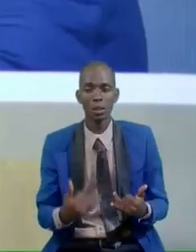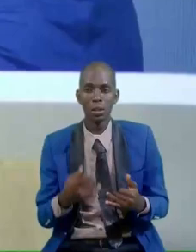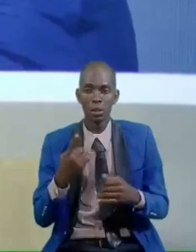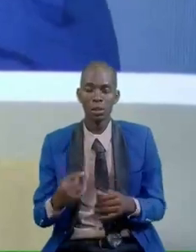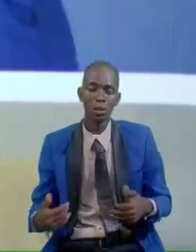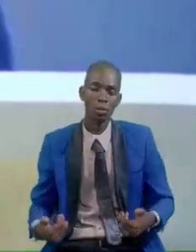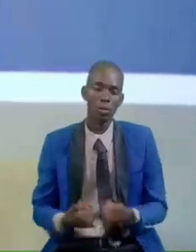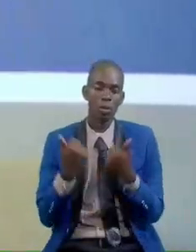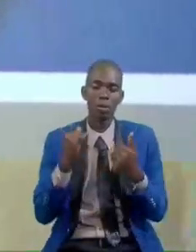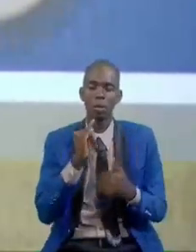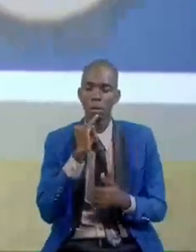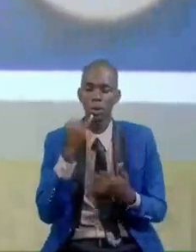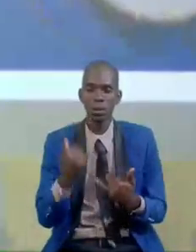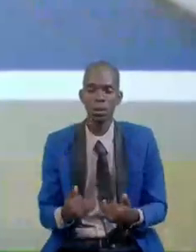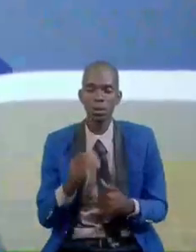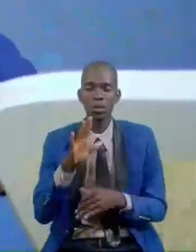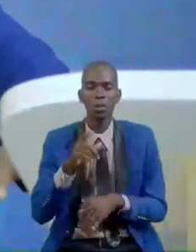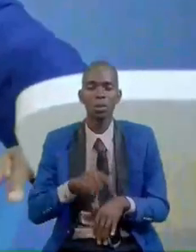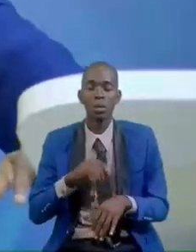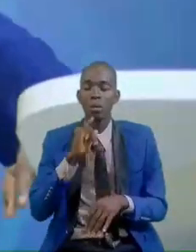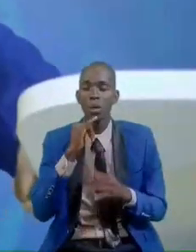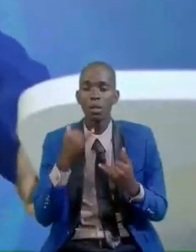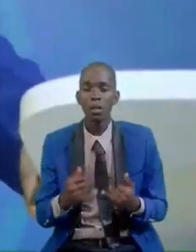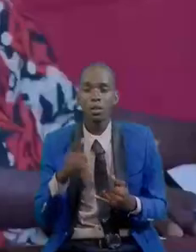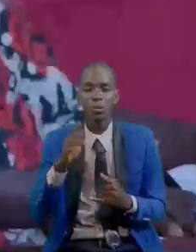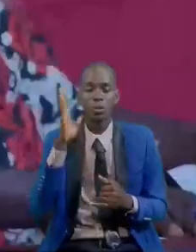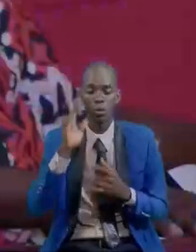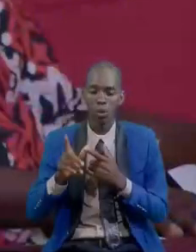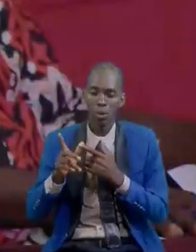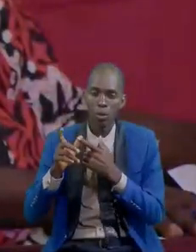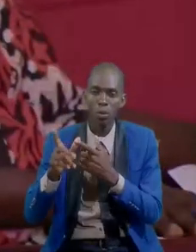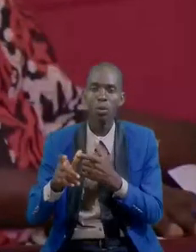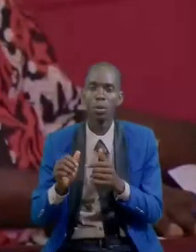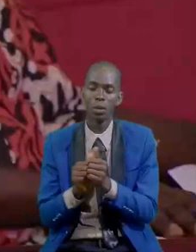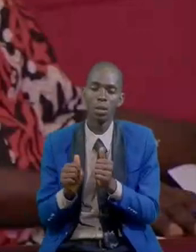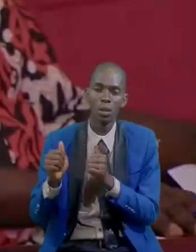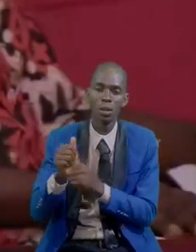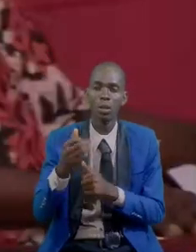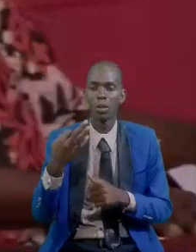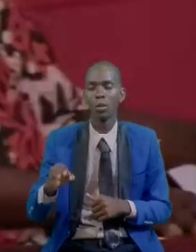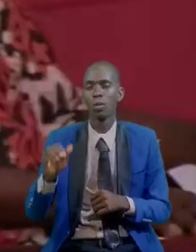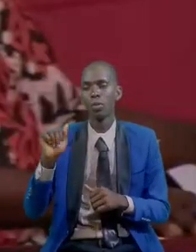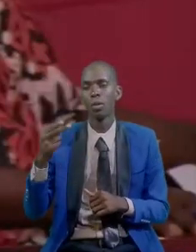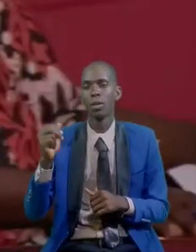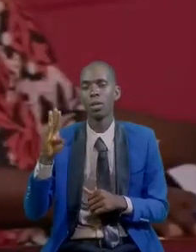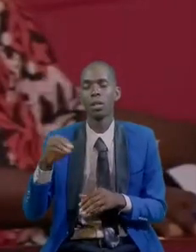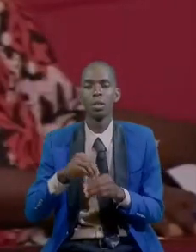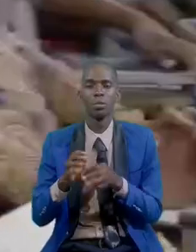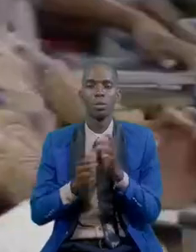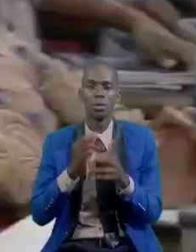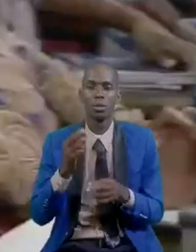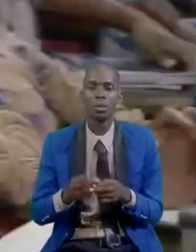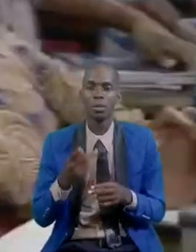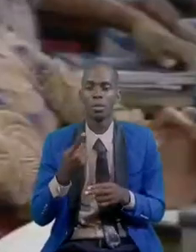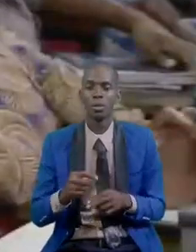t'a été lancé. Et ton heure a sonné. Tu vas courir et tu vas dépasser Achab.